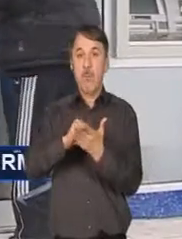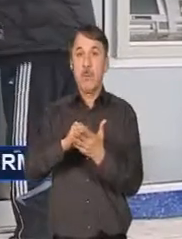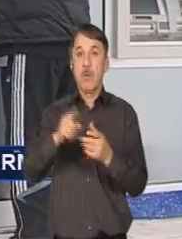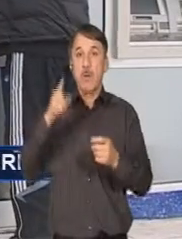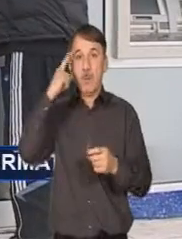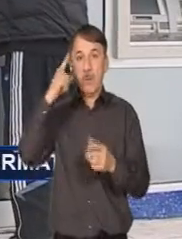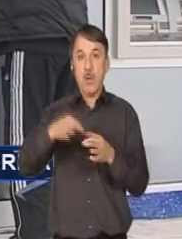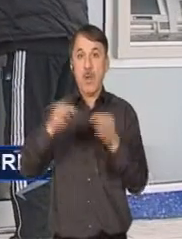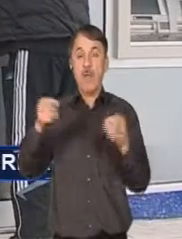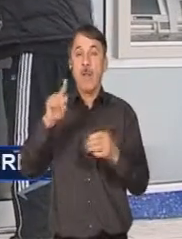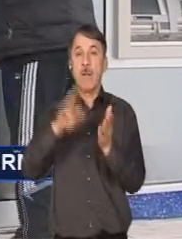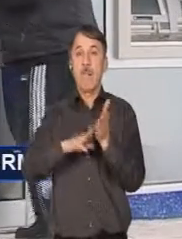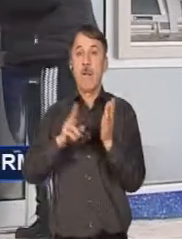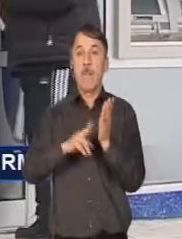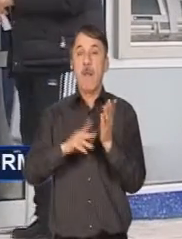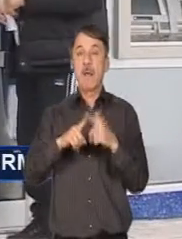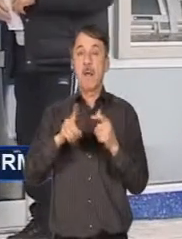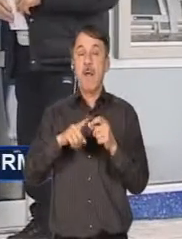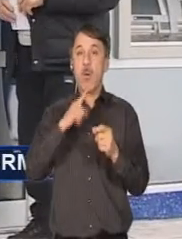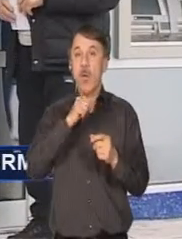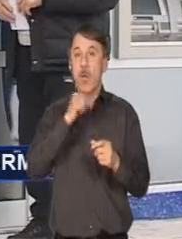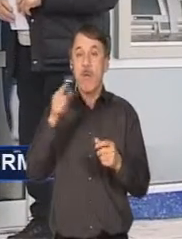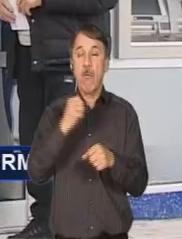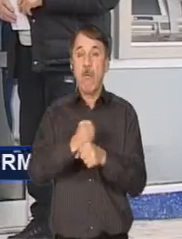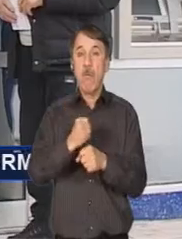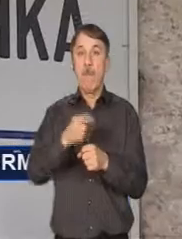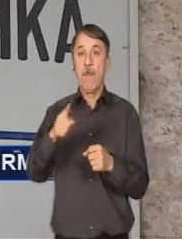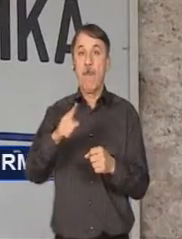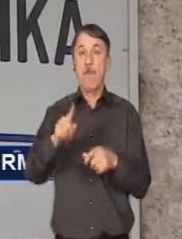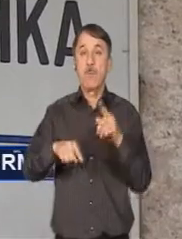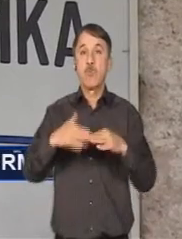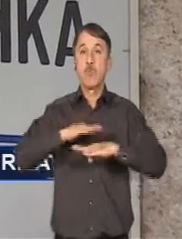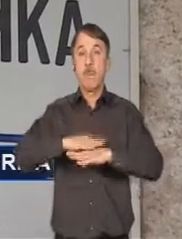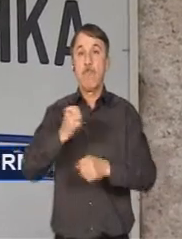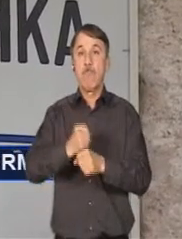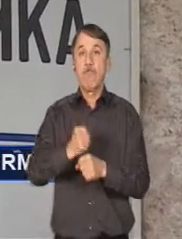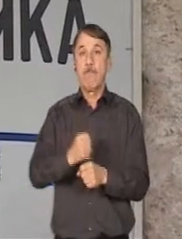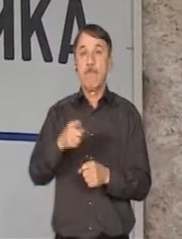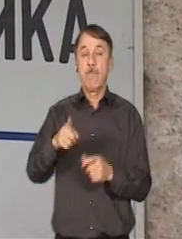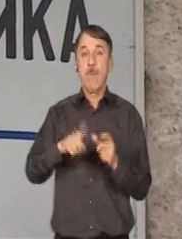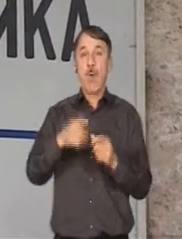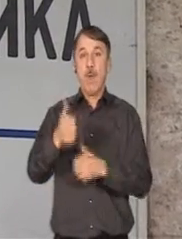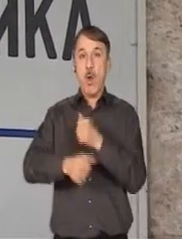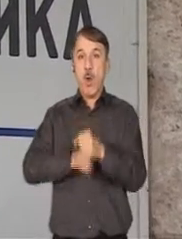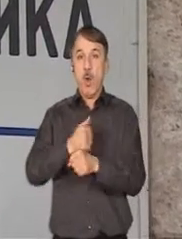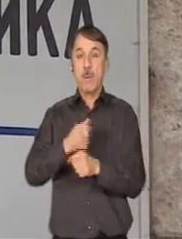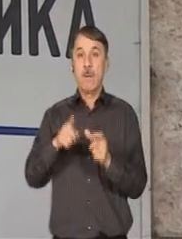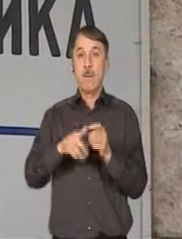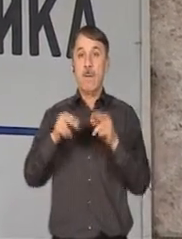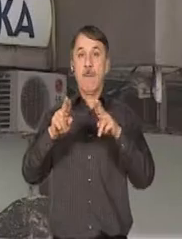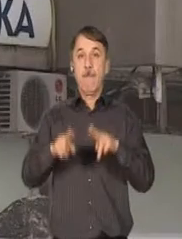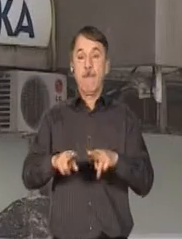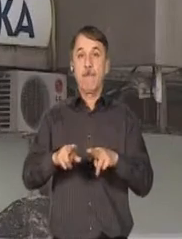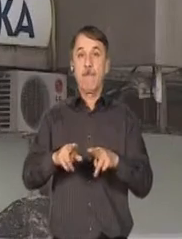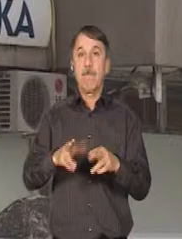zakon, javno-komunalno preduzeće Informatika poslala je opomene korisnicima čak u 4 navrata, a efekat opomena bio je